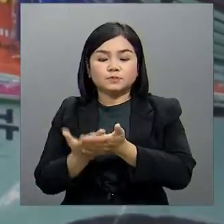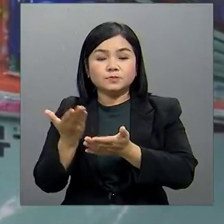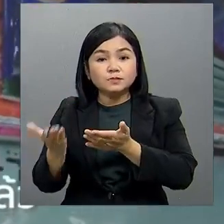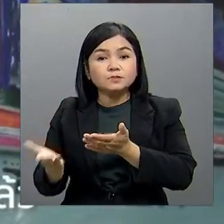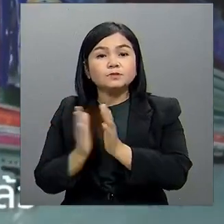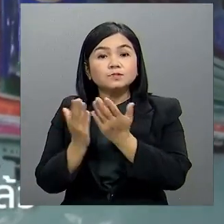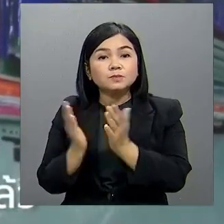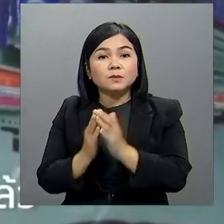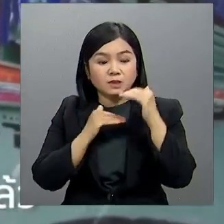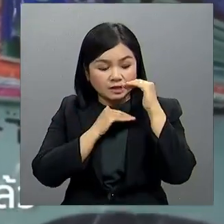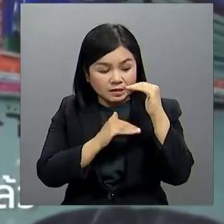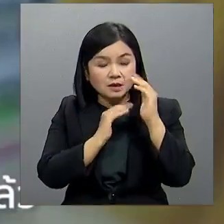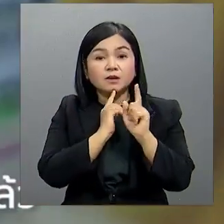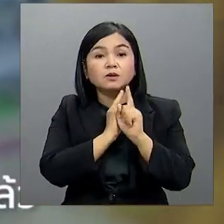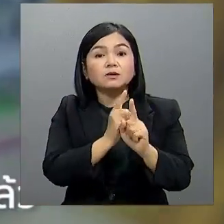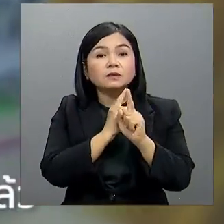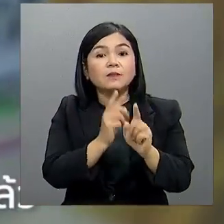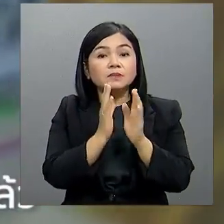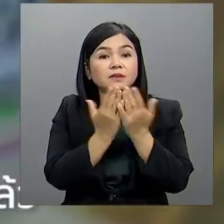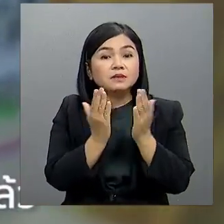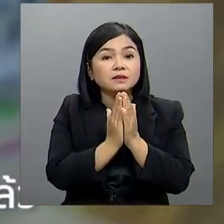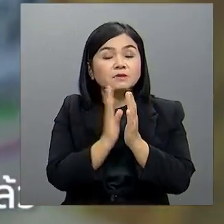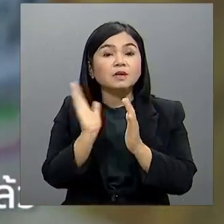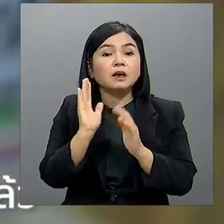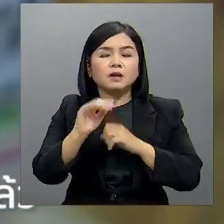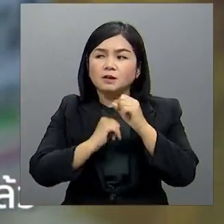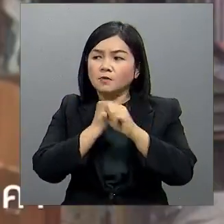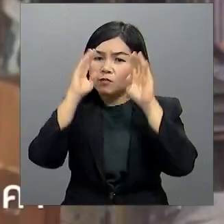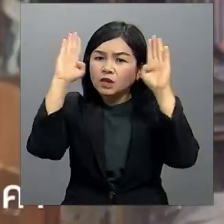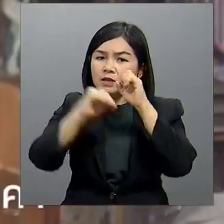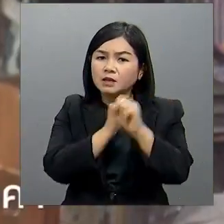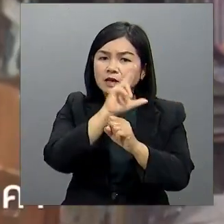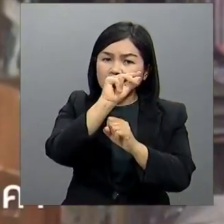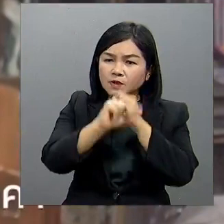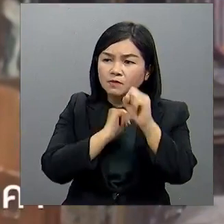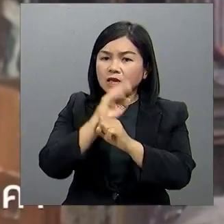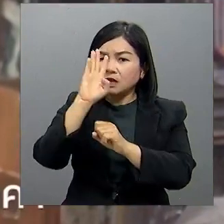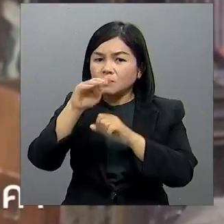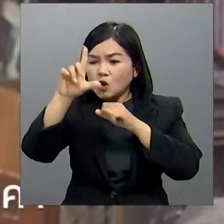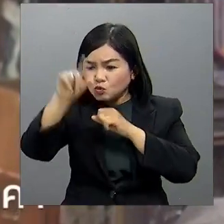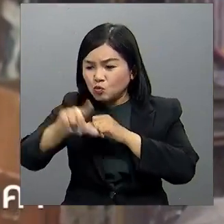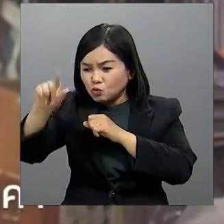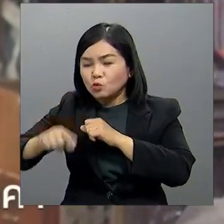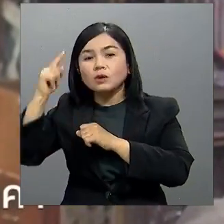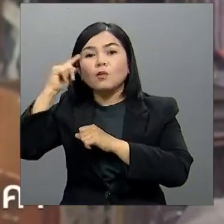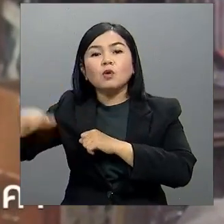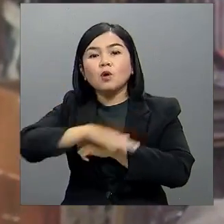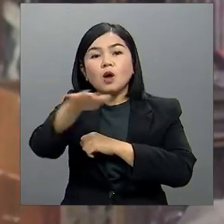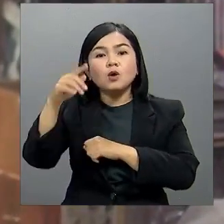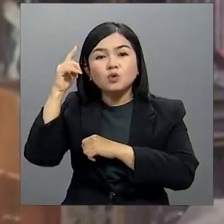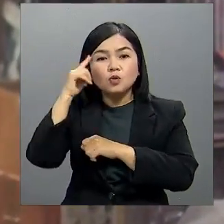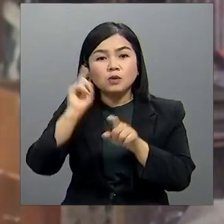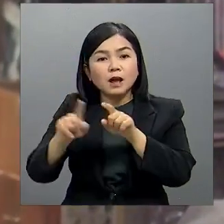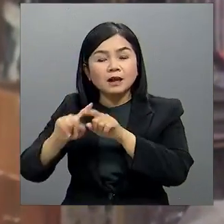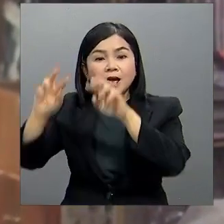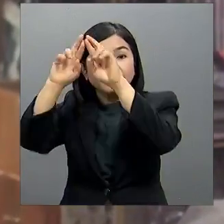ราคาตกค่ะที่ลดราคาหนังสือมาชามสิบสี่สิบปีและรถมานานแล้วลูกค้าเข้าใจว่าเขาดอกหญ้ามาเปิดเราแถวว่า